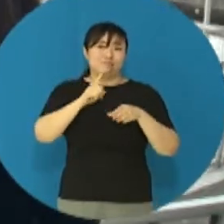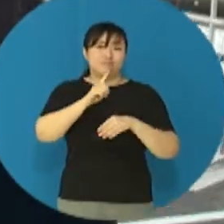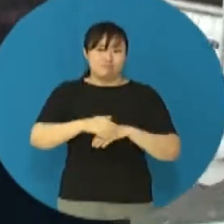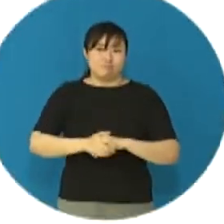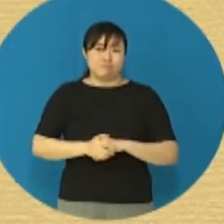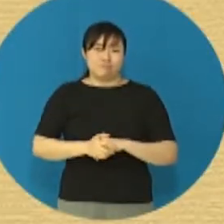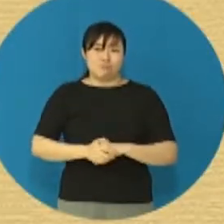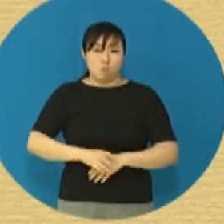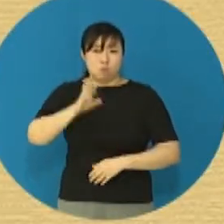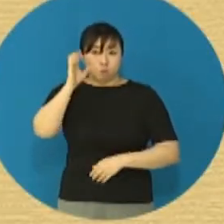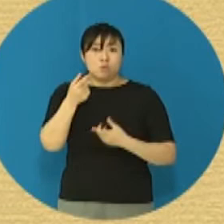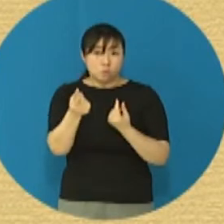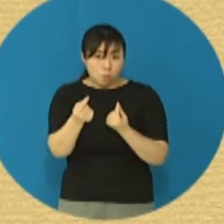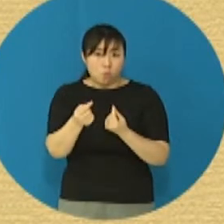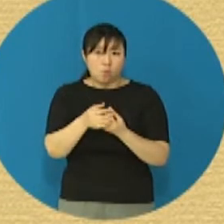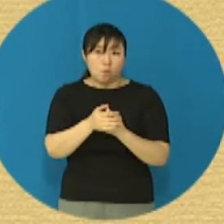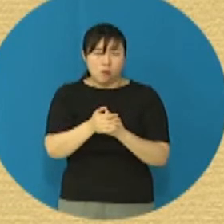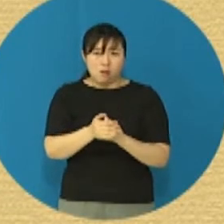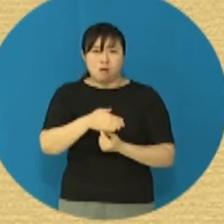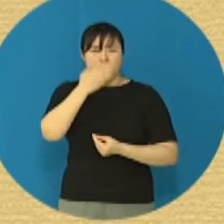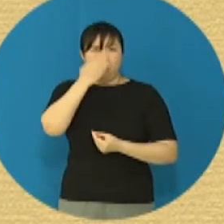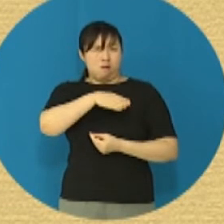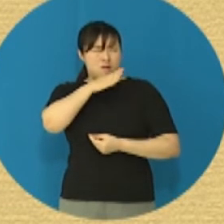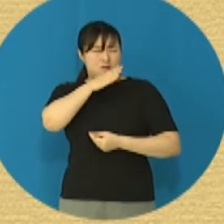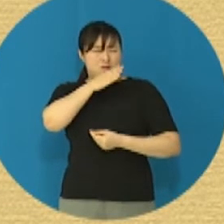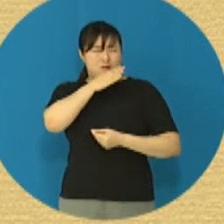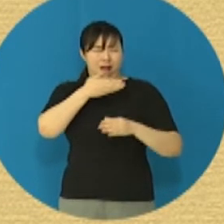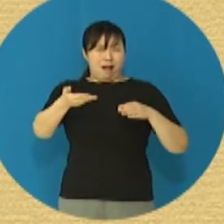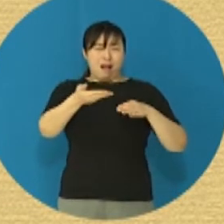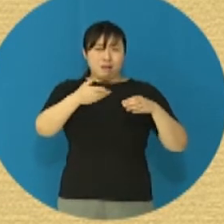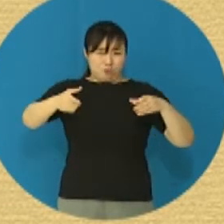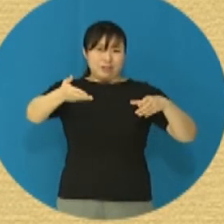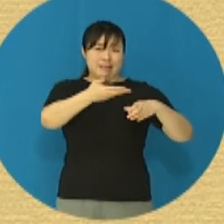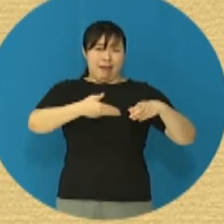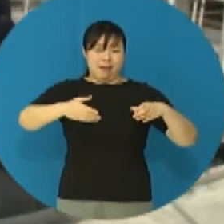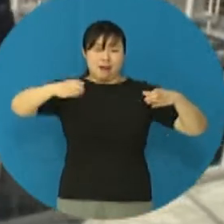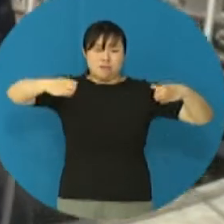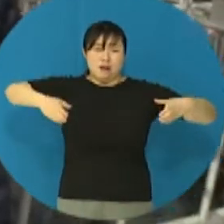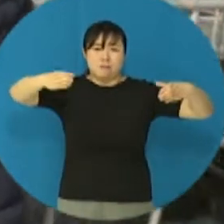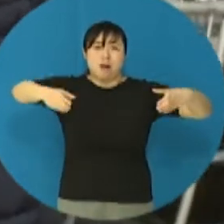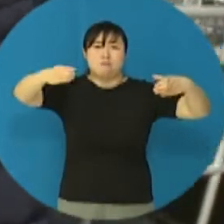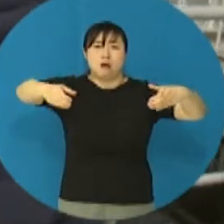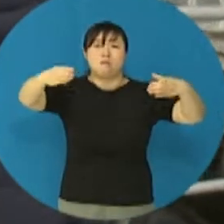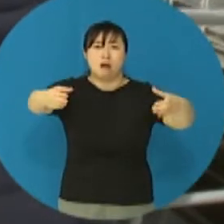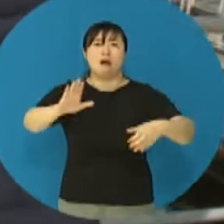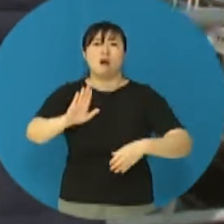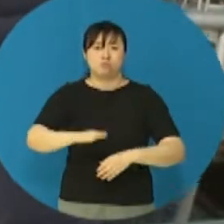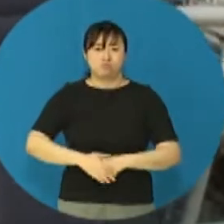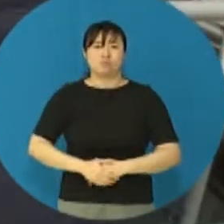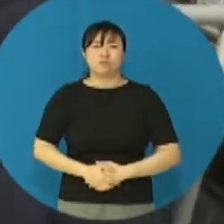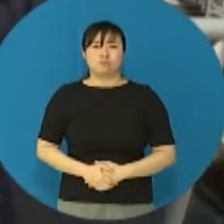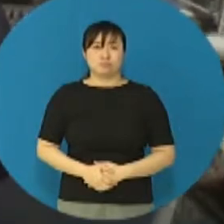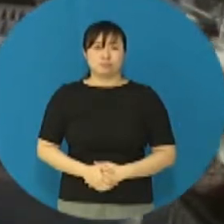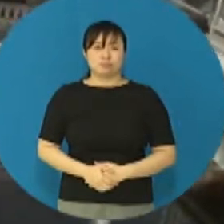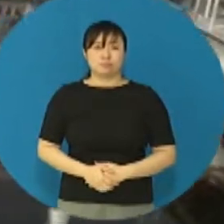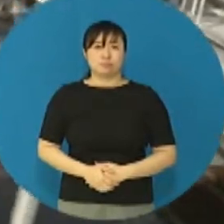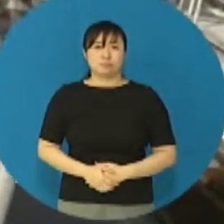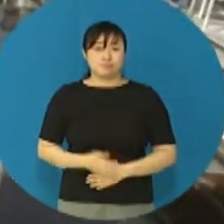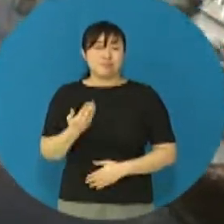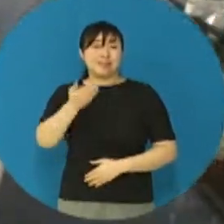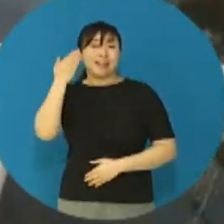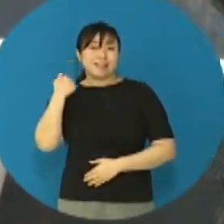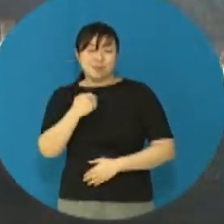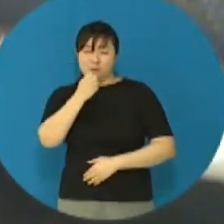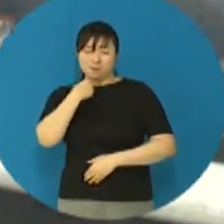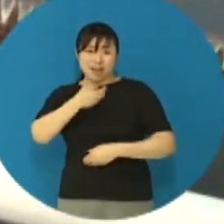良いでしょ。 はい、池がたくさんありますね。おー、 先ほどの茶